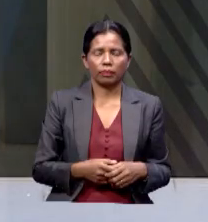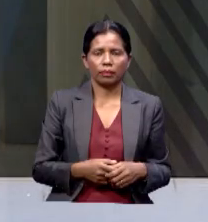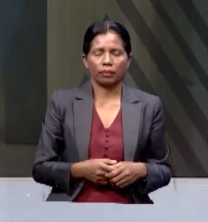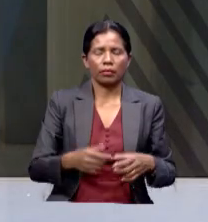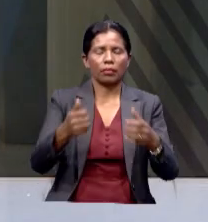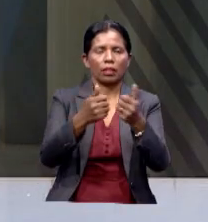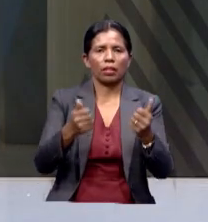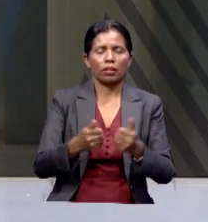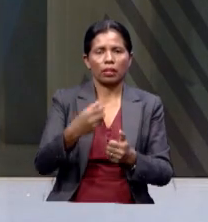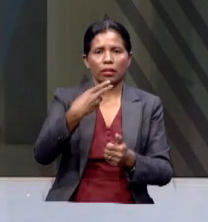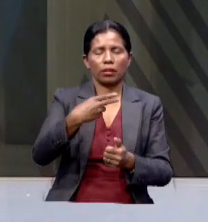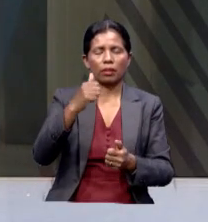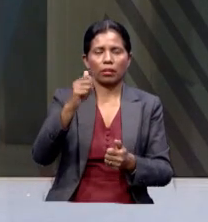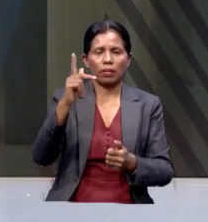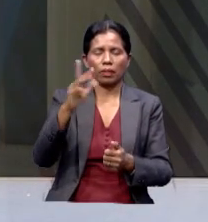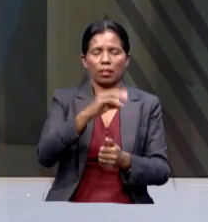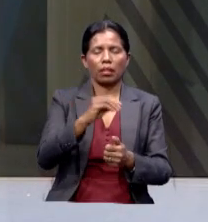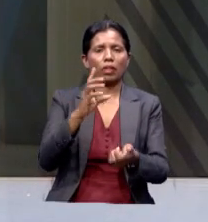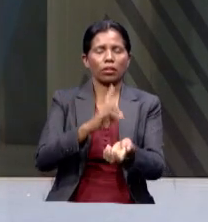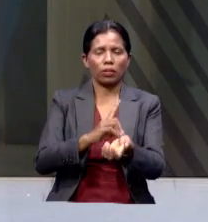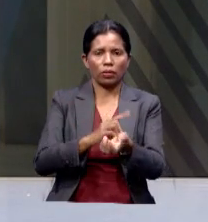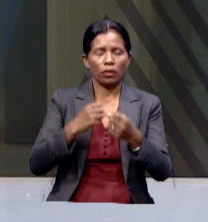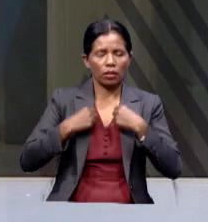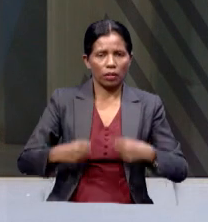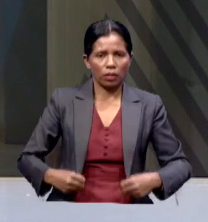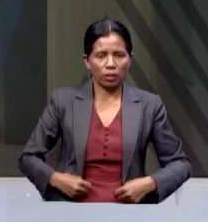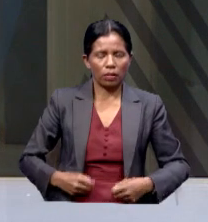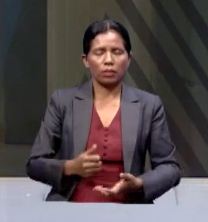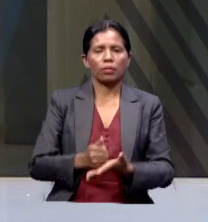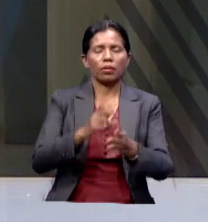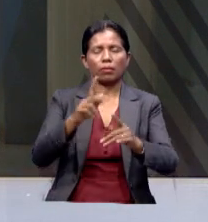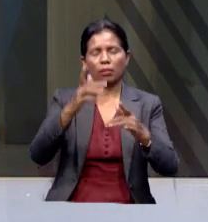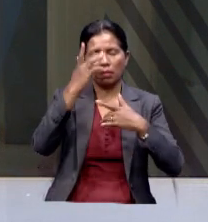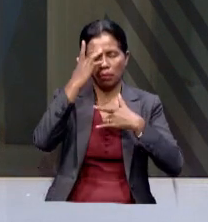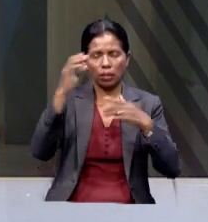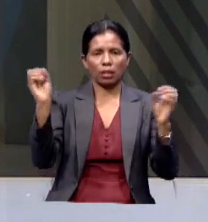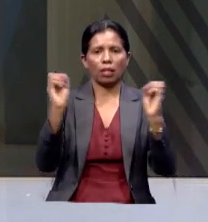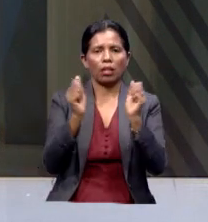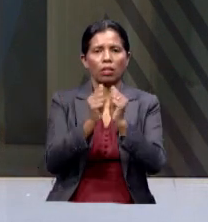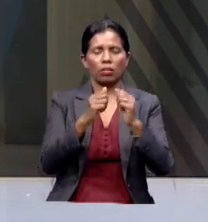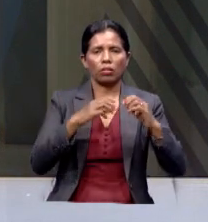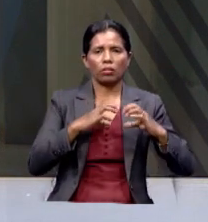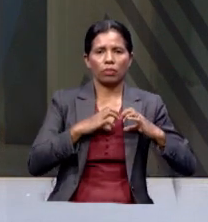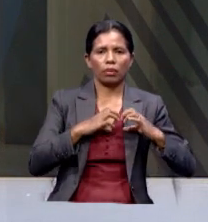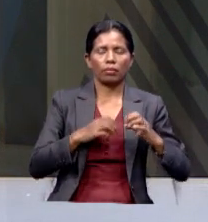Asosiasaun ha considera pessoal saúde sira ha o atendimento para paciente lá ho fuang.